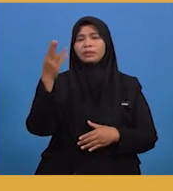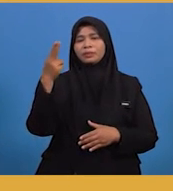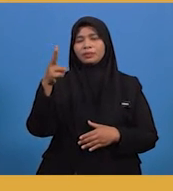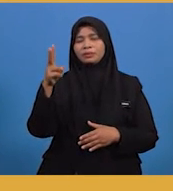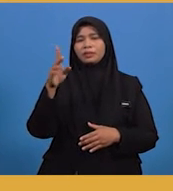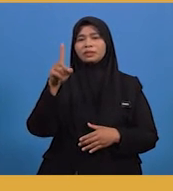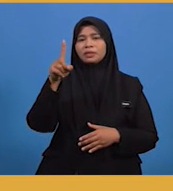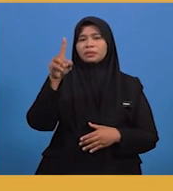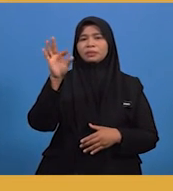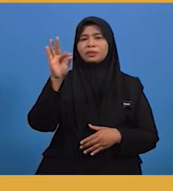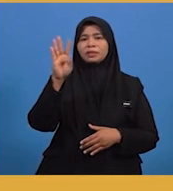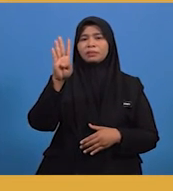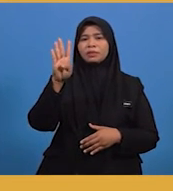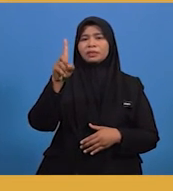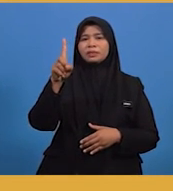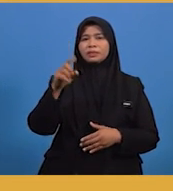8 Disember 1941.